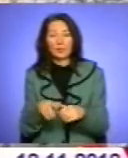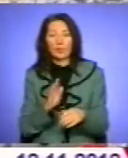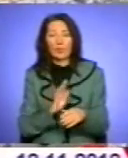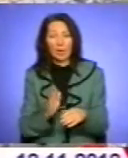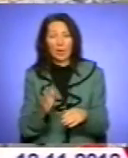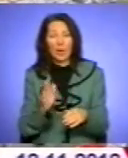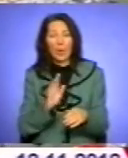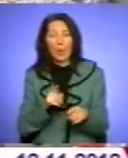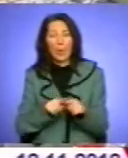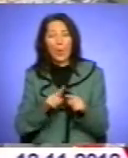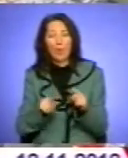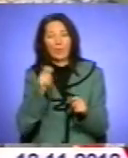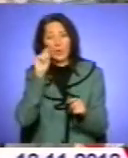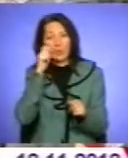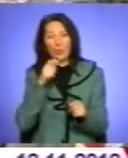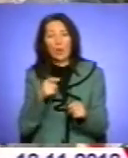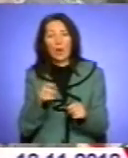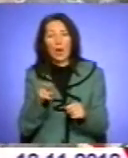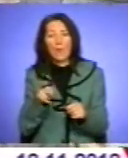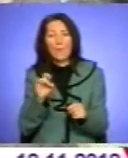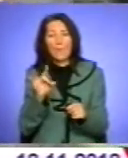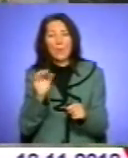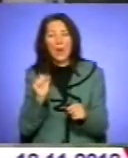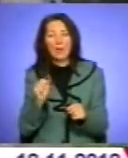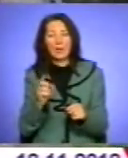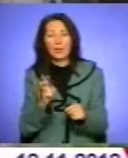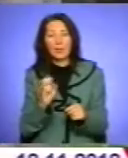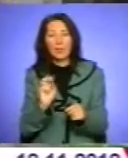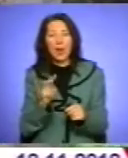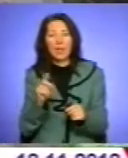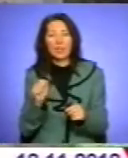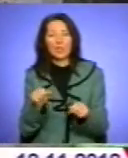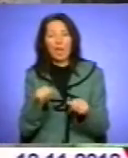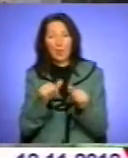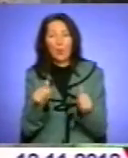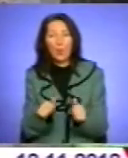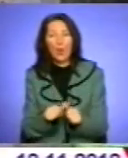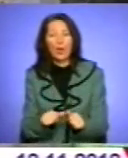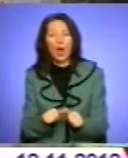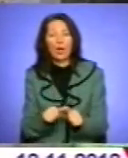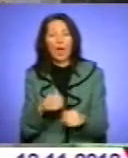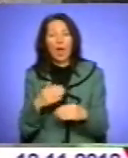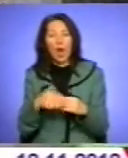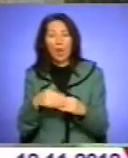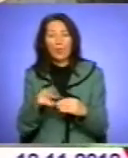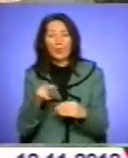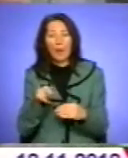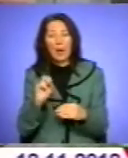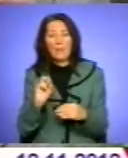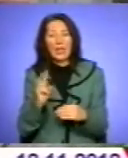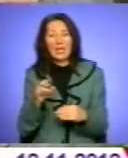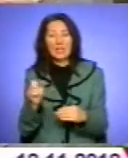Морква, цибуля, перець, баклажани, що там у нас ще? Столовий буряк, пекінська капуста. А ціни